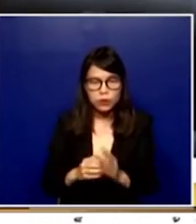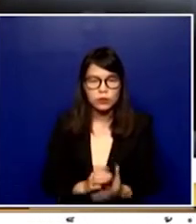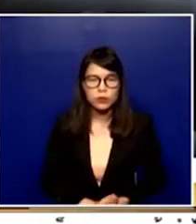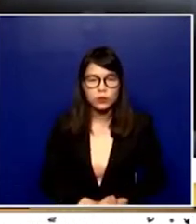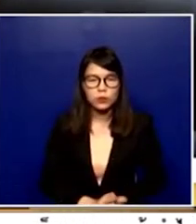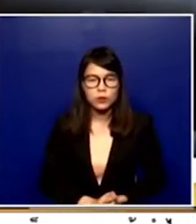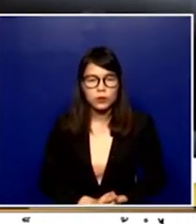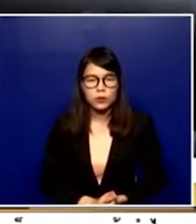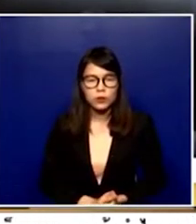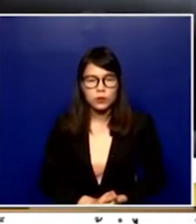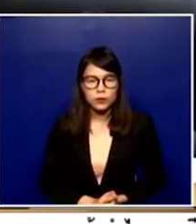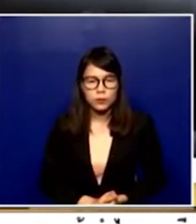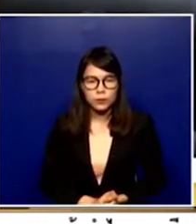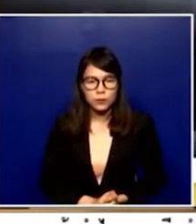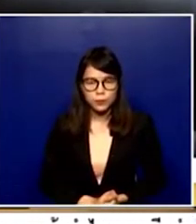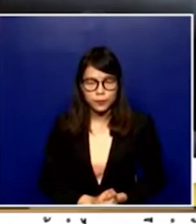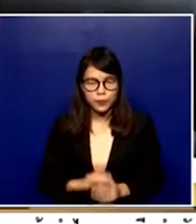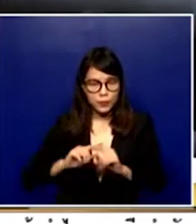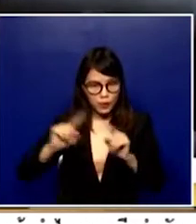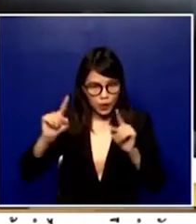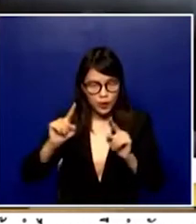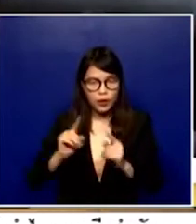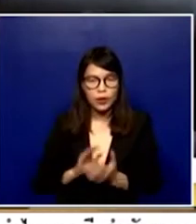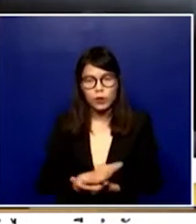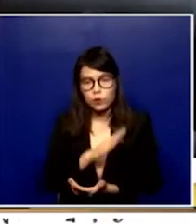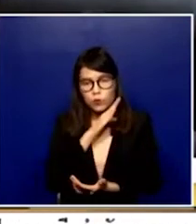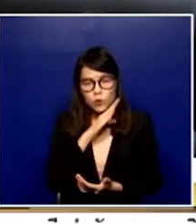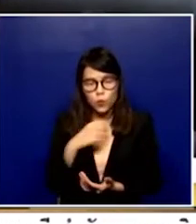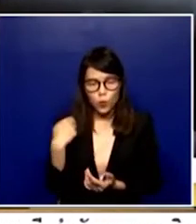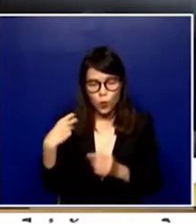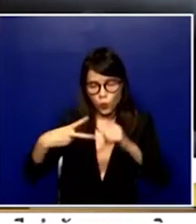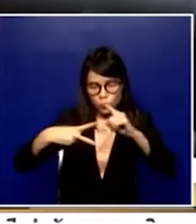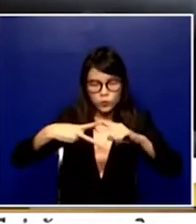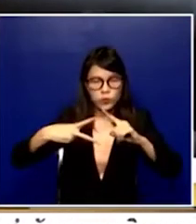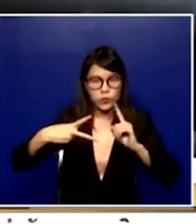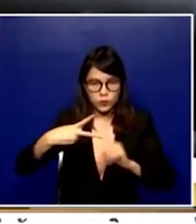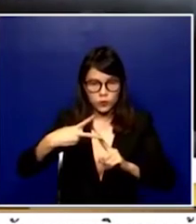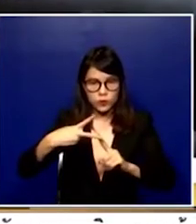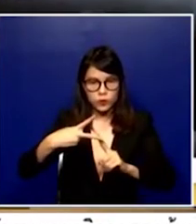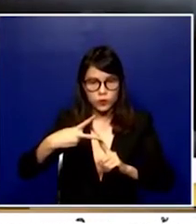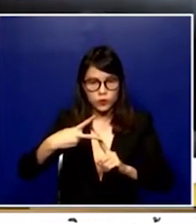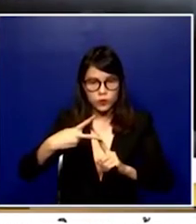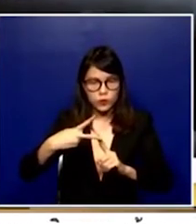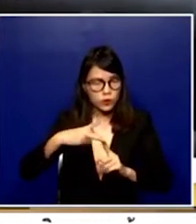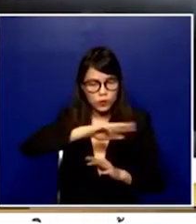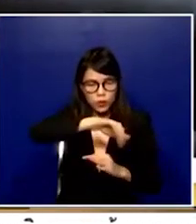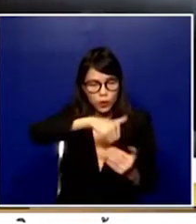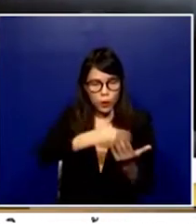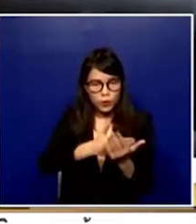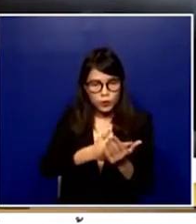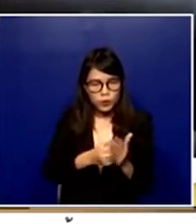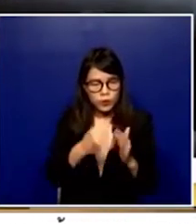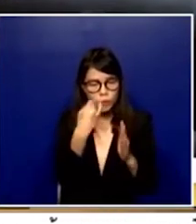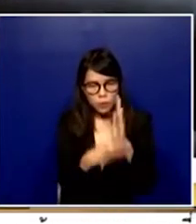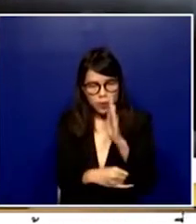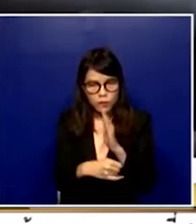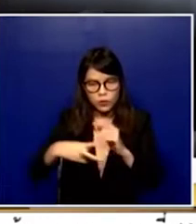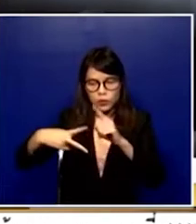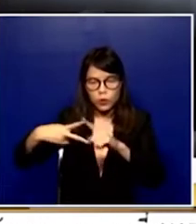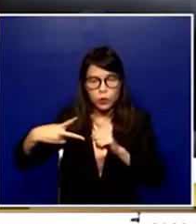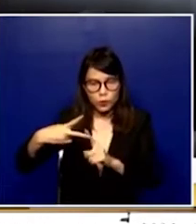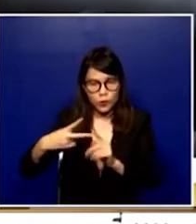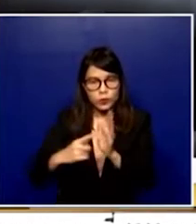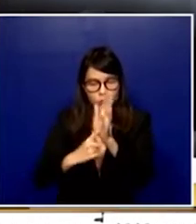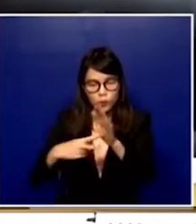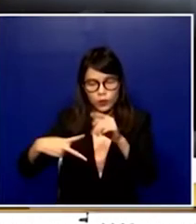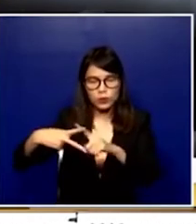่ะ มียกเวนอยู่สองข้อถ้าไม่เข้าข้อยกเว้นสองข้อนี้ ถือวามีคามผทั้งสิ้นข้อยกเว้นนั้นก็คือ ขอ